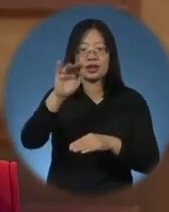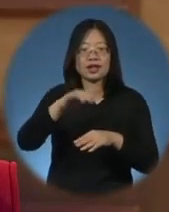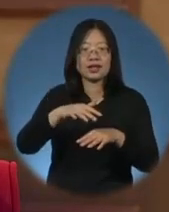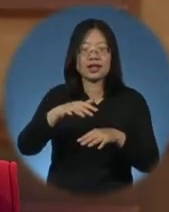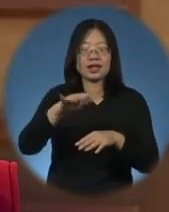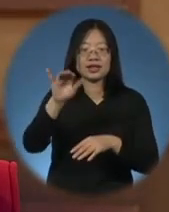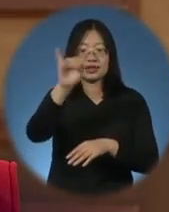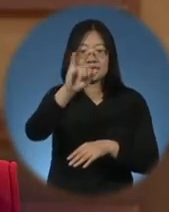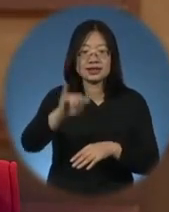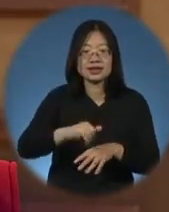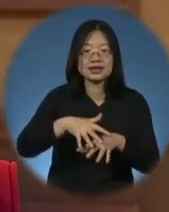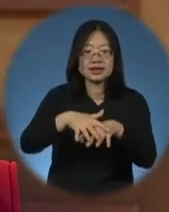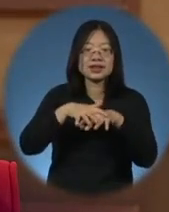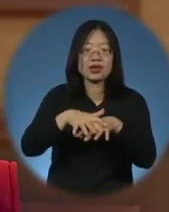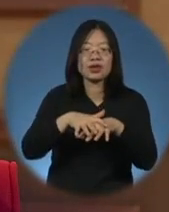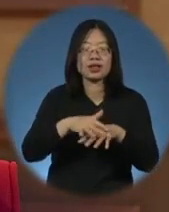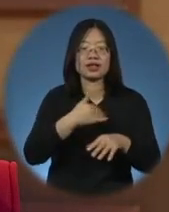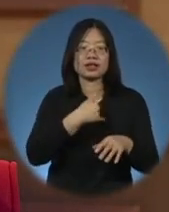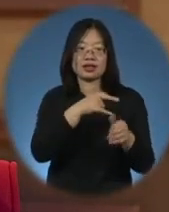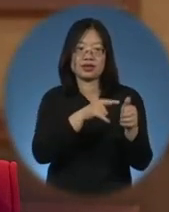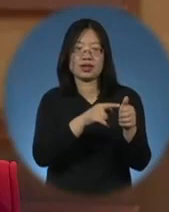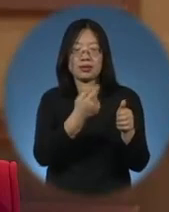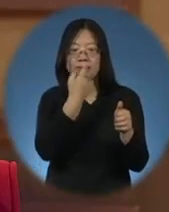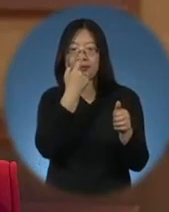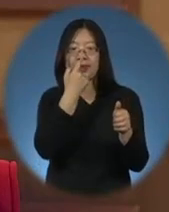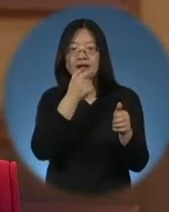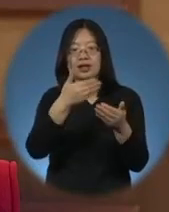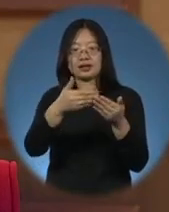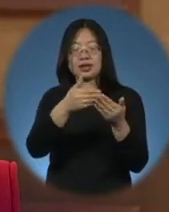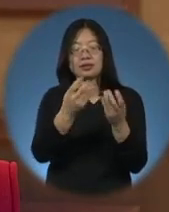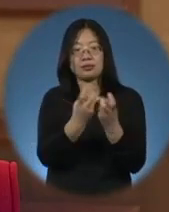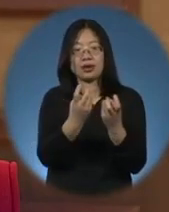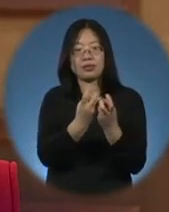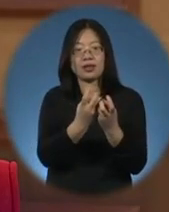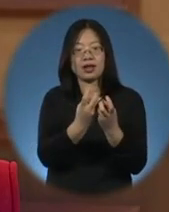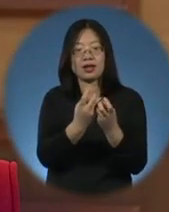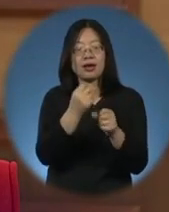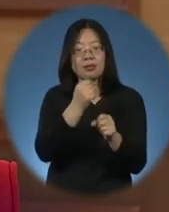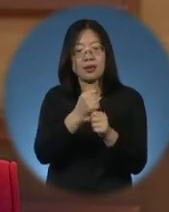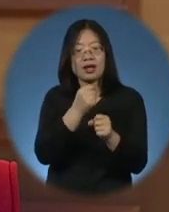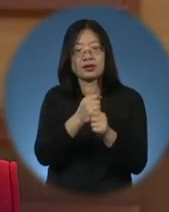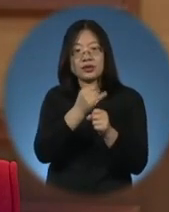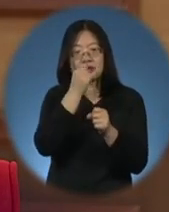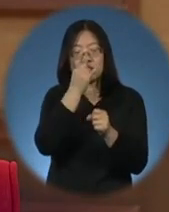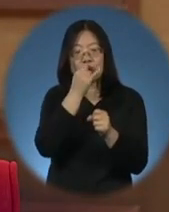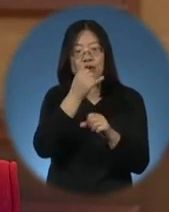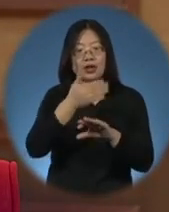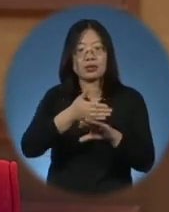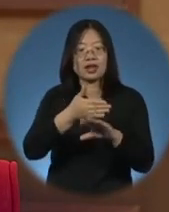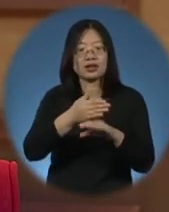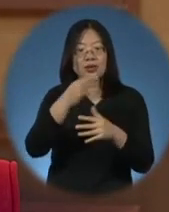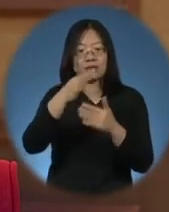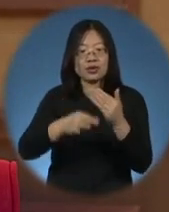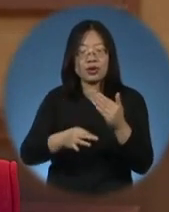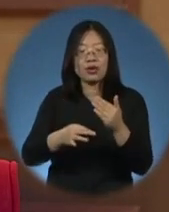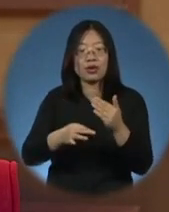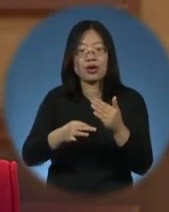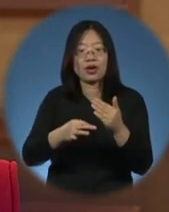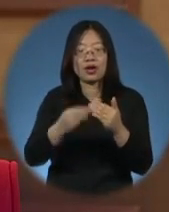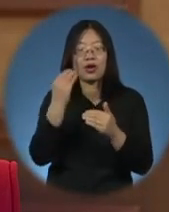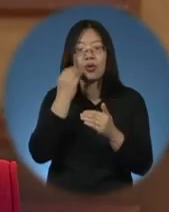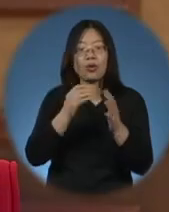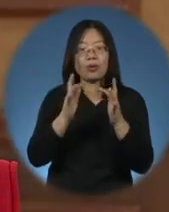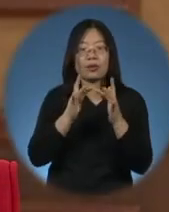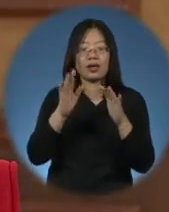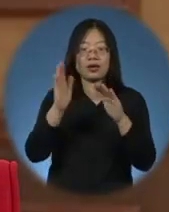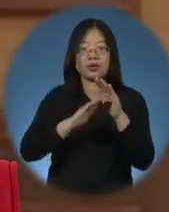지도를 제가 그분한테 배운 겁니다. 그분이 그리는 방법을 개발하고 그분이 고맙게도 그 프로그램을 사실 그분의